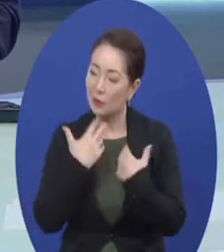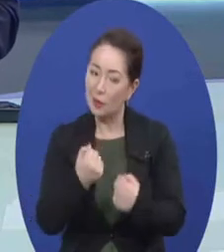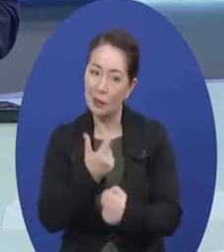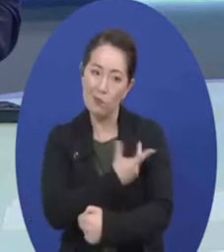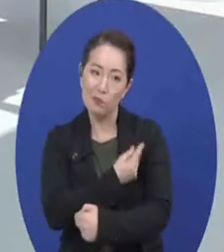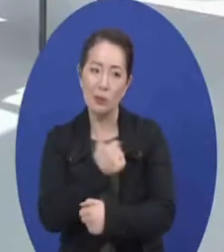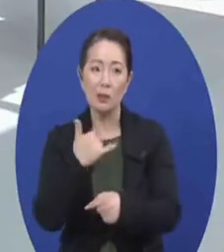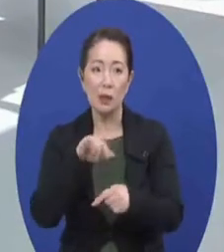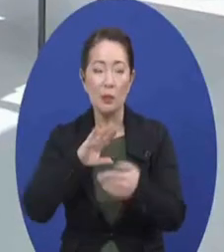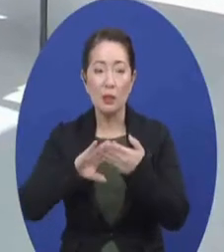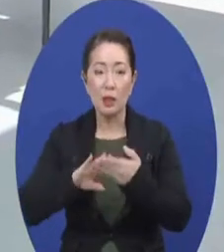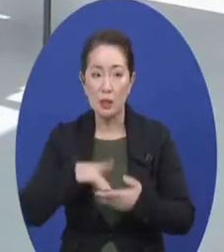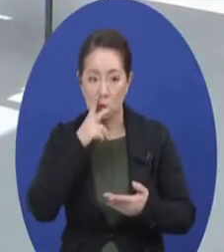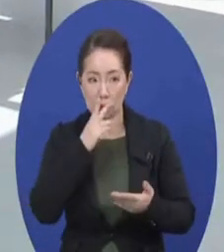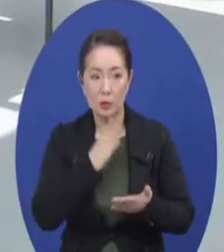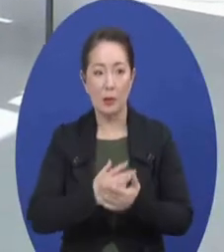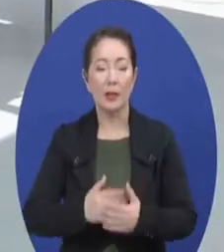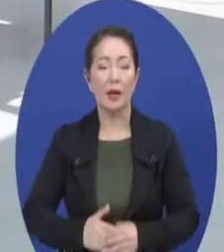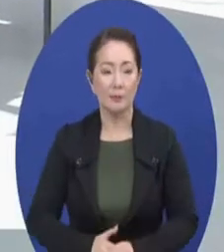танилцлаа.